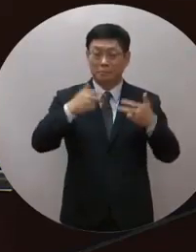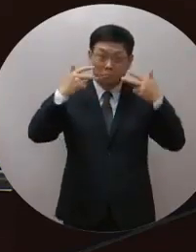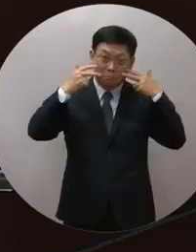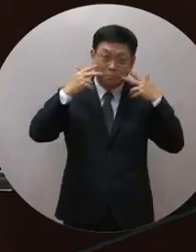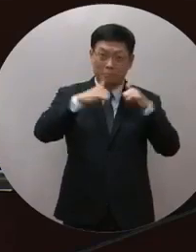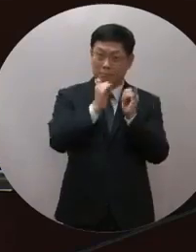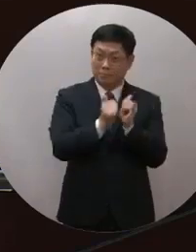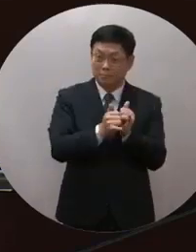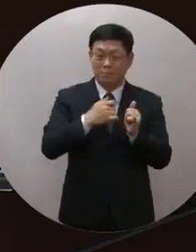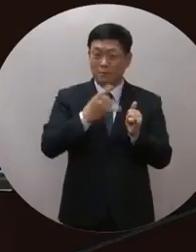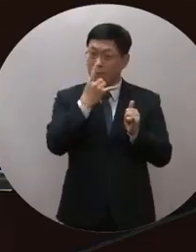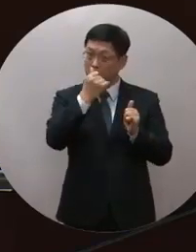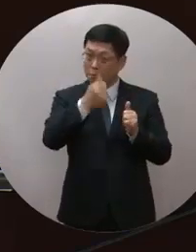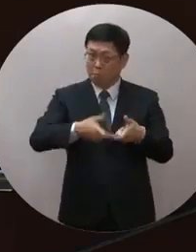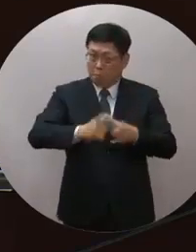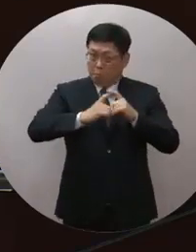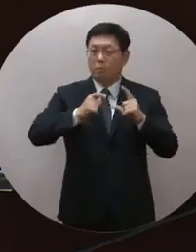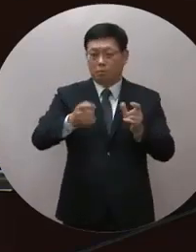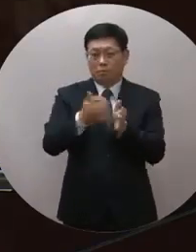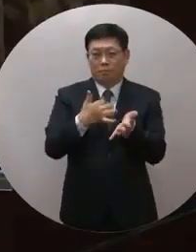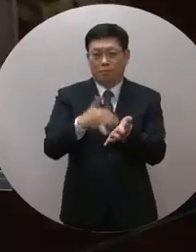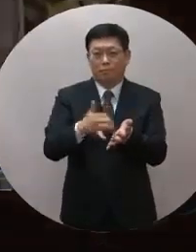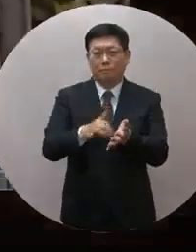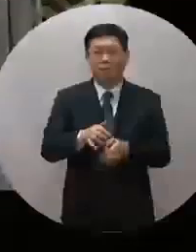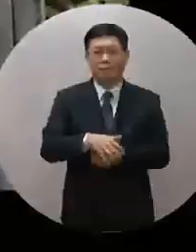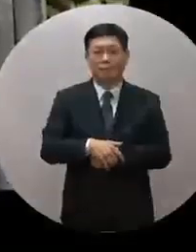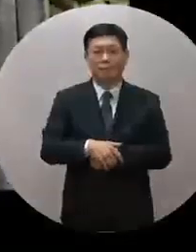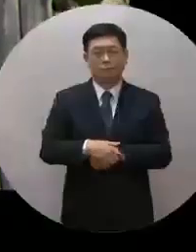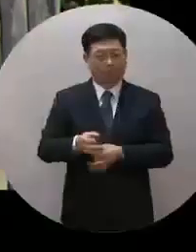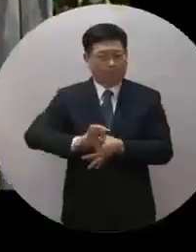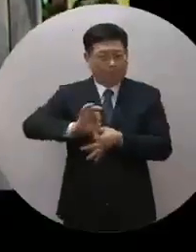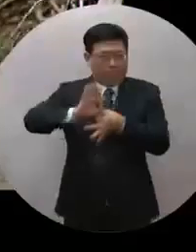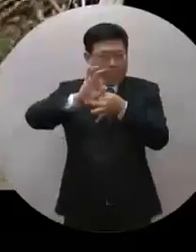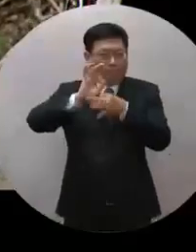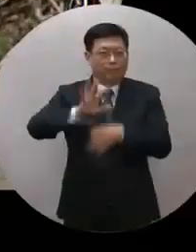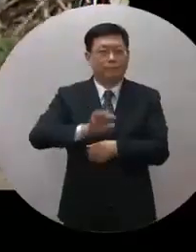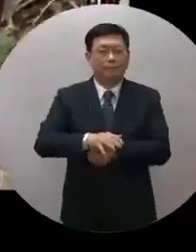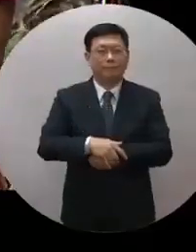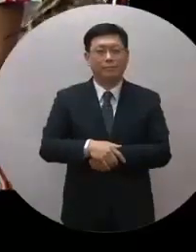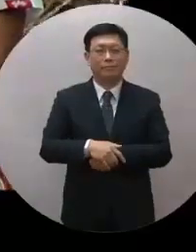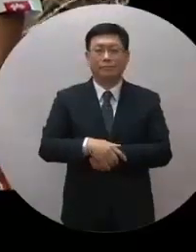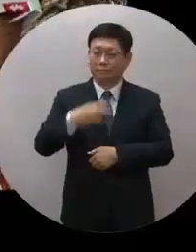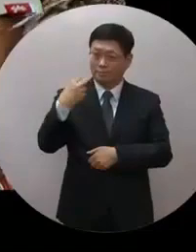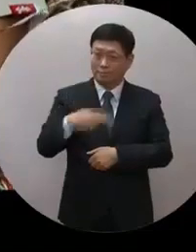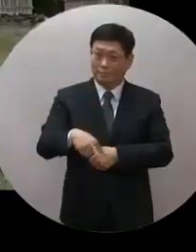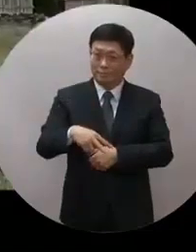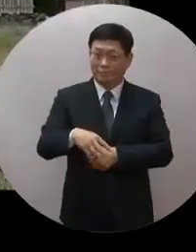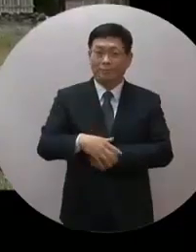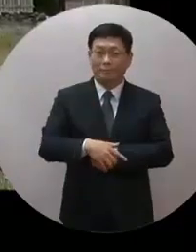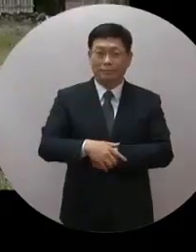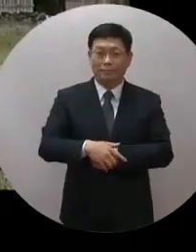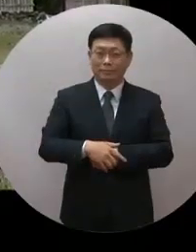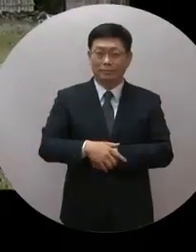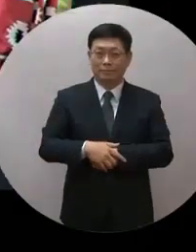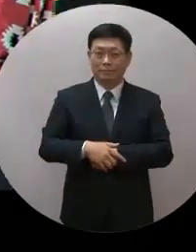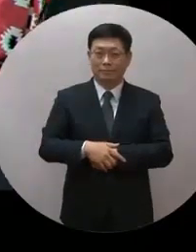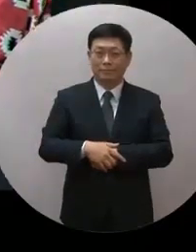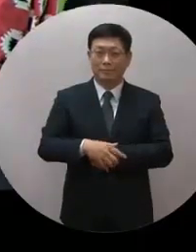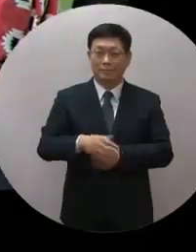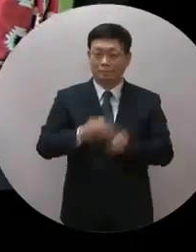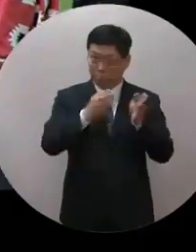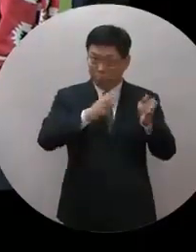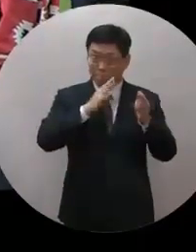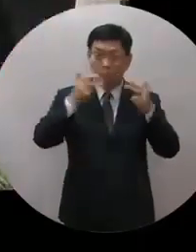住民族语言附赠的预算也大大增加，并且也将